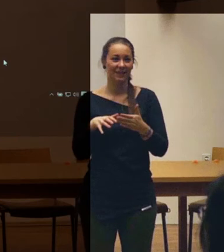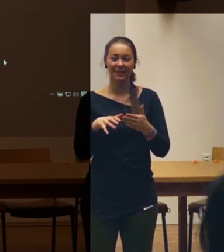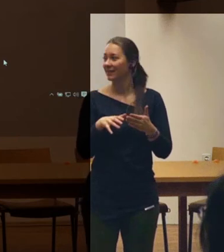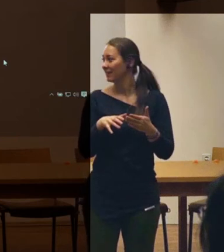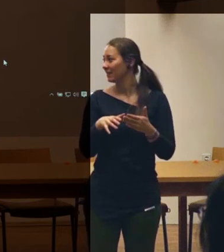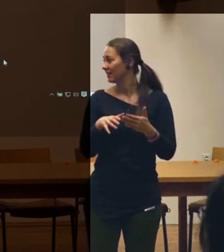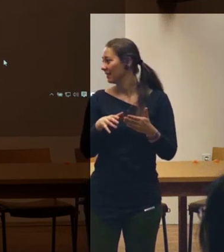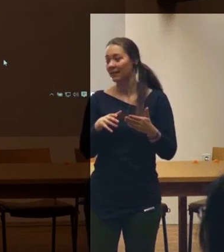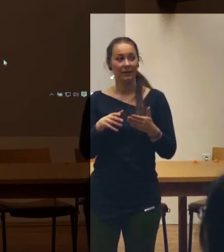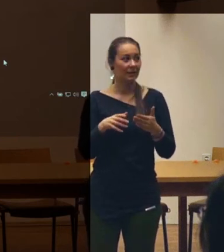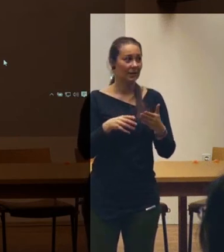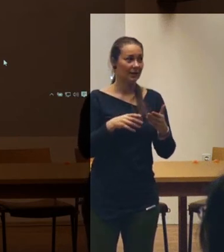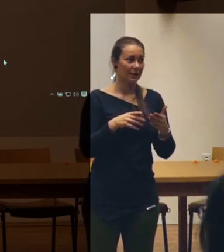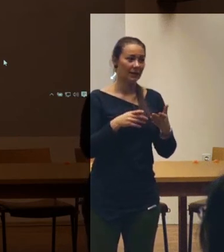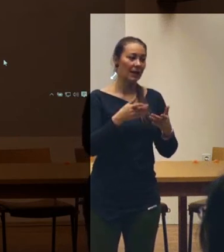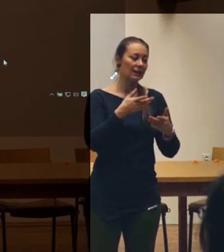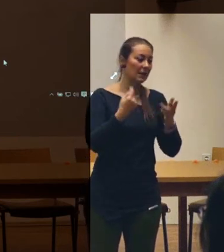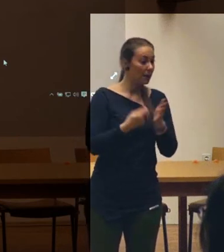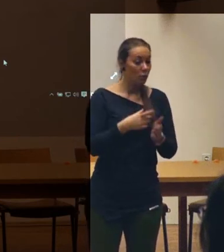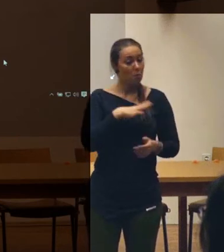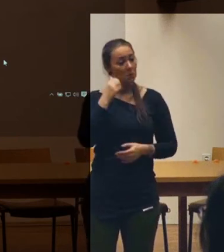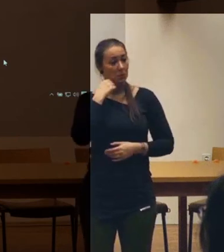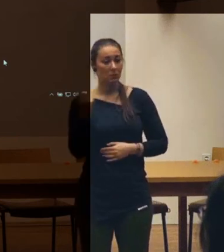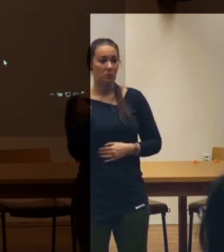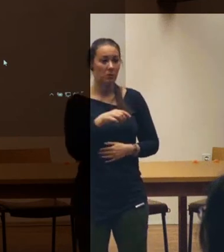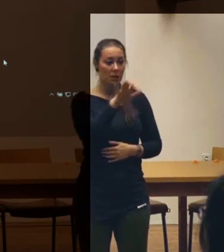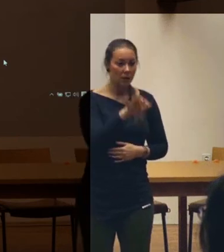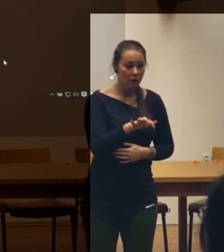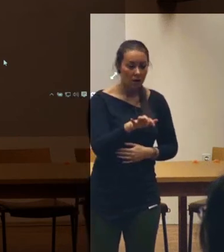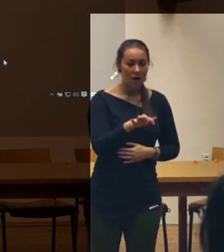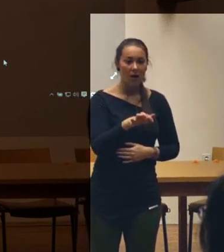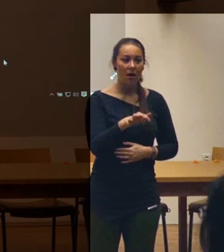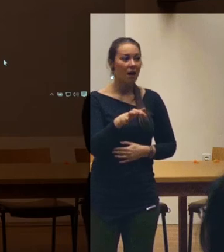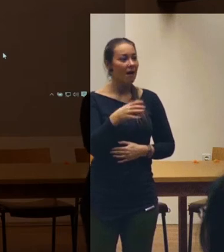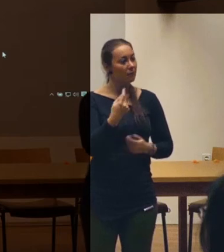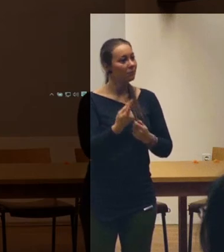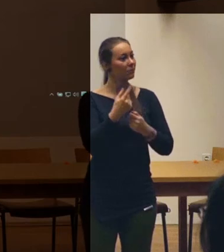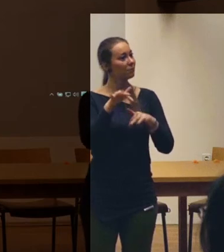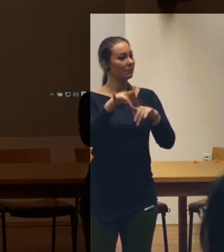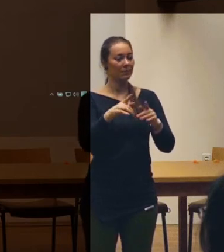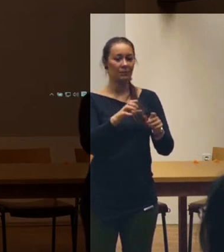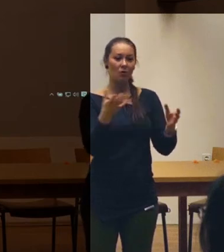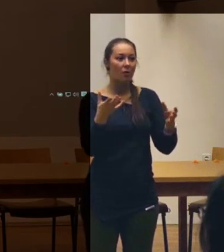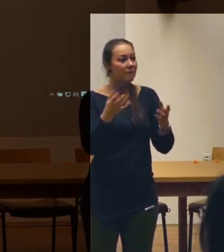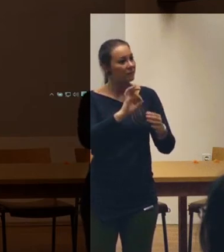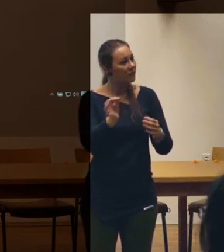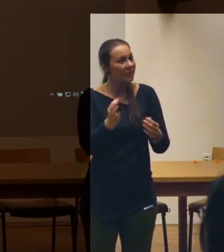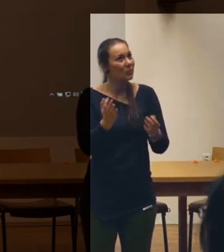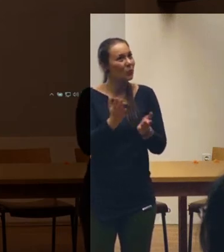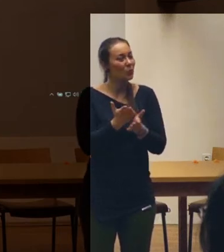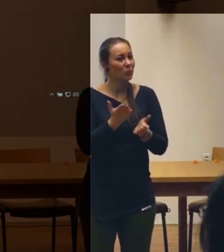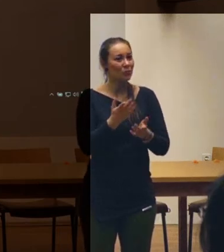štandardne si čítajú texty, tak vlastne nemalo k týmto typom textov a k týmto typom prekladov prístup.